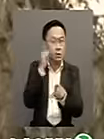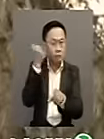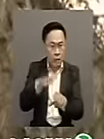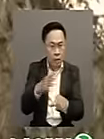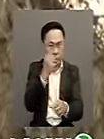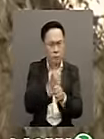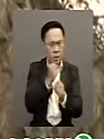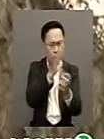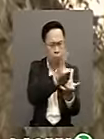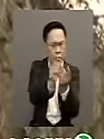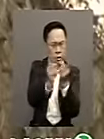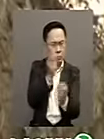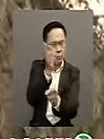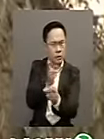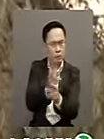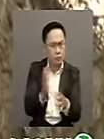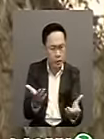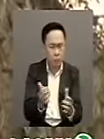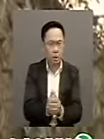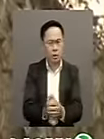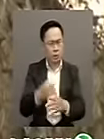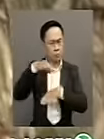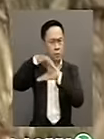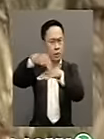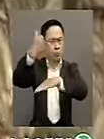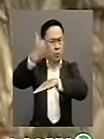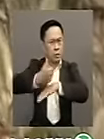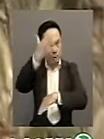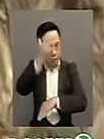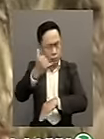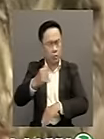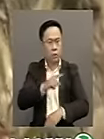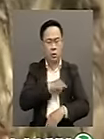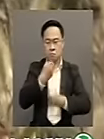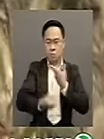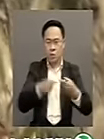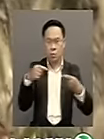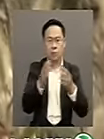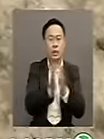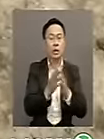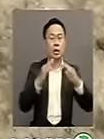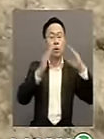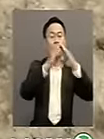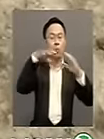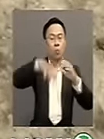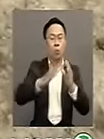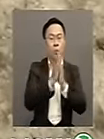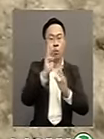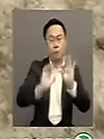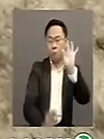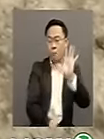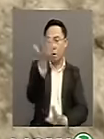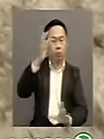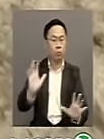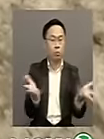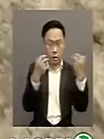ความเข้าใจทางวัฒนธรรมเพียงน้อยนิดถึงยังอยู่ในตำแหน่งผู้นำได้และกล่าวประชดเชิงให้เผาพระราชวังต้องห้ามในกรุงปักกิ่งด้ว